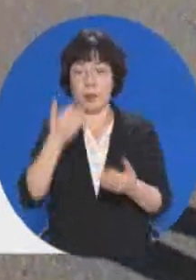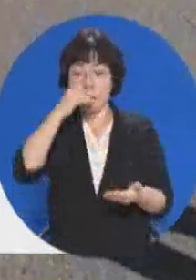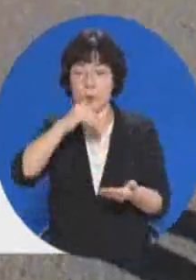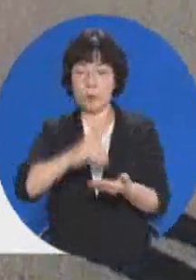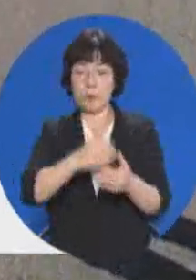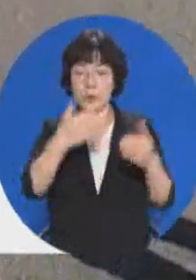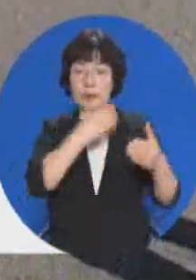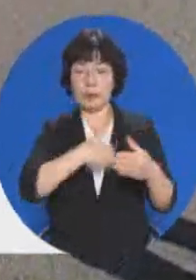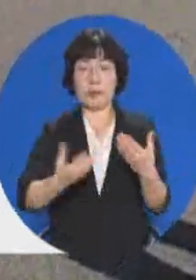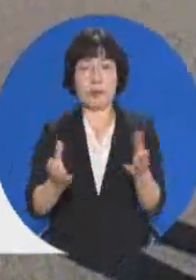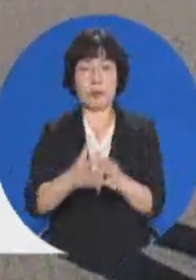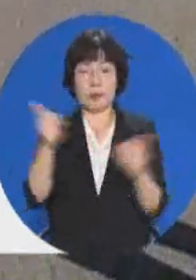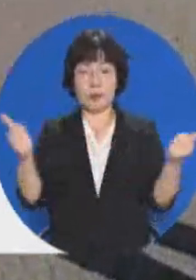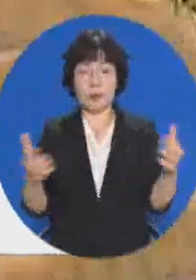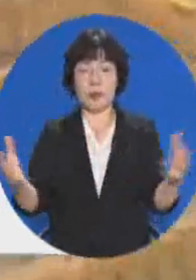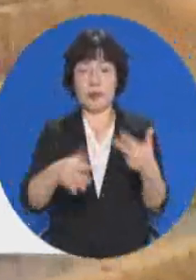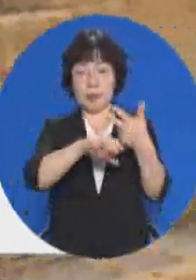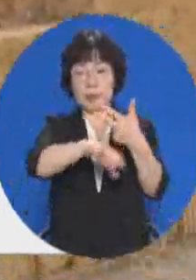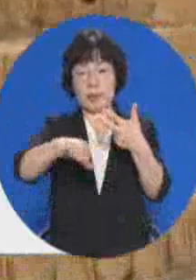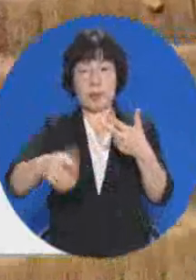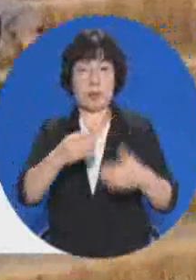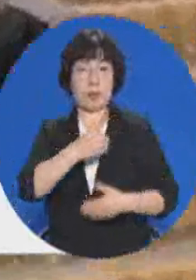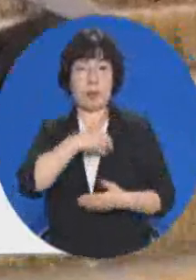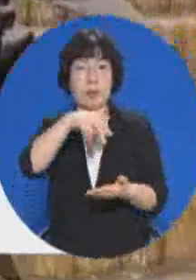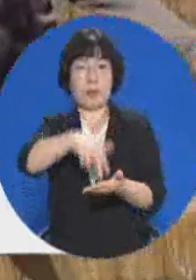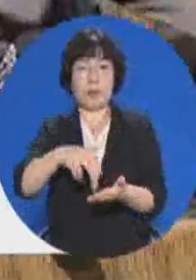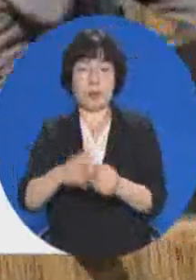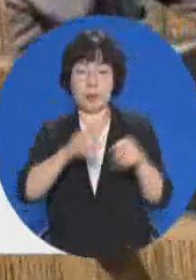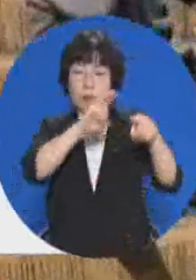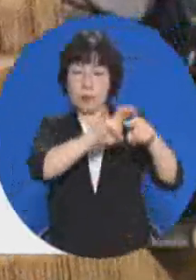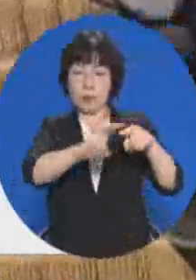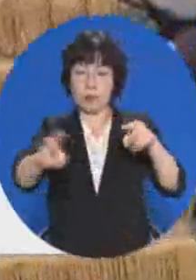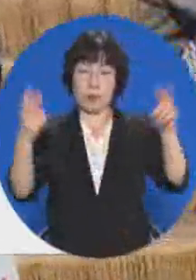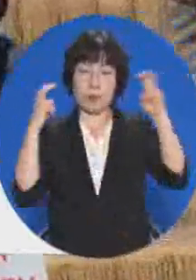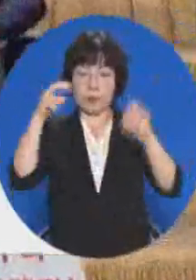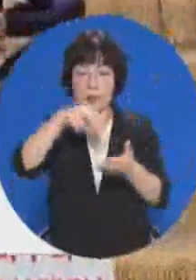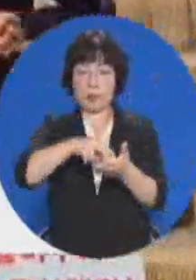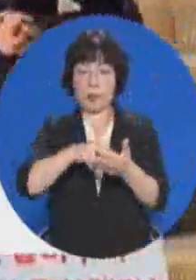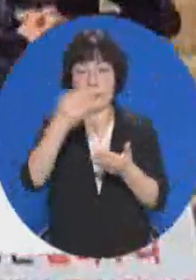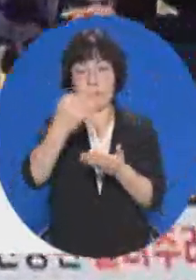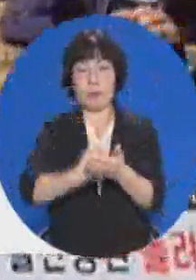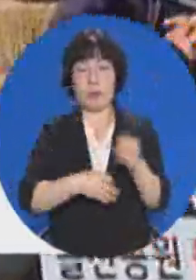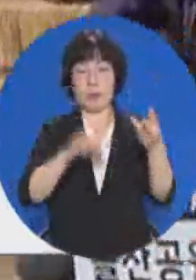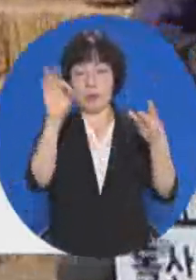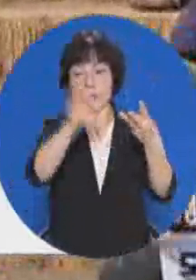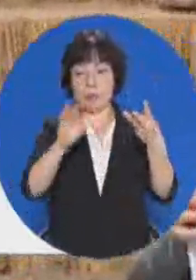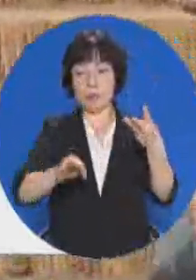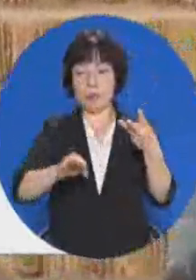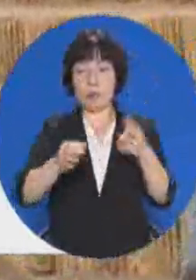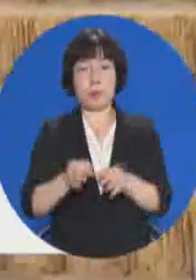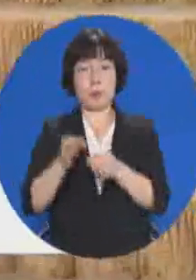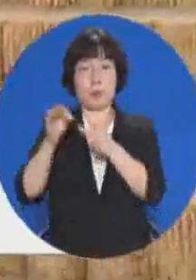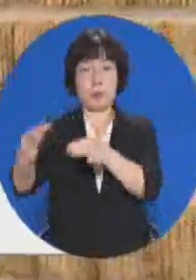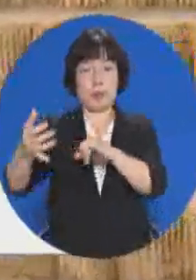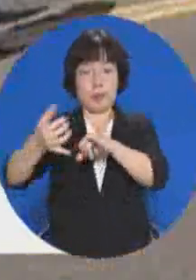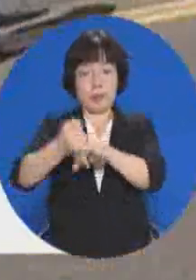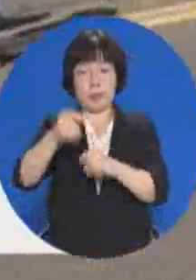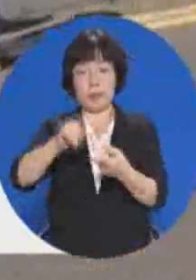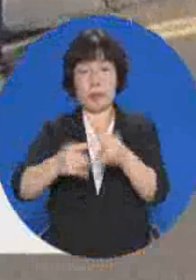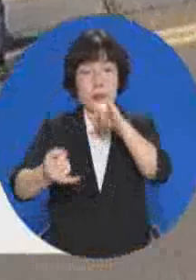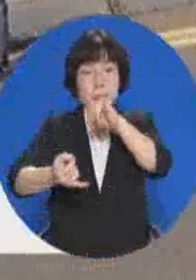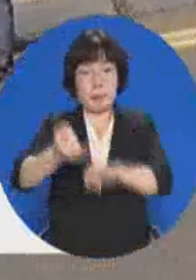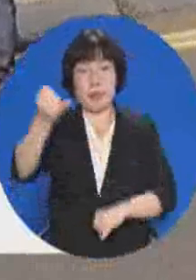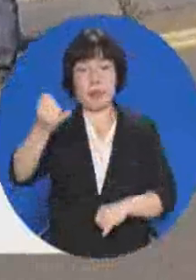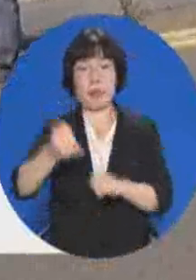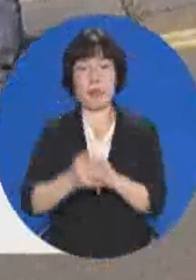돌산의 미장단 협의회 등 7개 단체 회원들은 해상 케이블카 측이 매출액 3%를 공익기부금으로 납부하겠다는 약속을